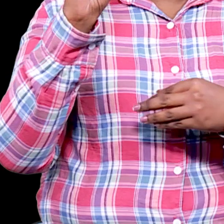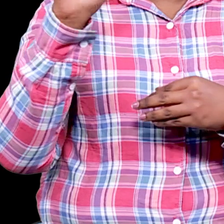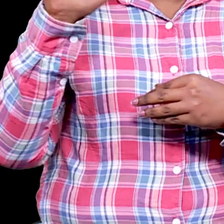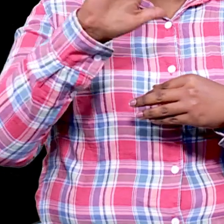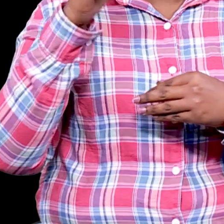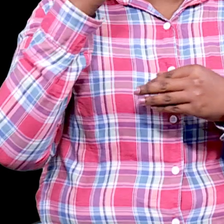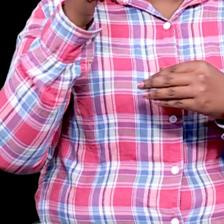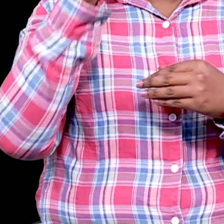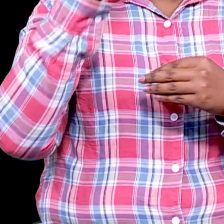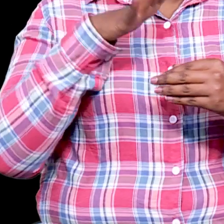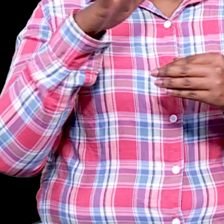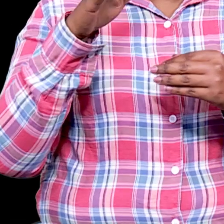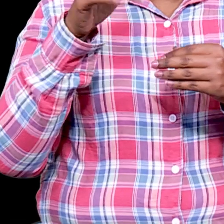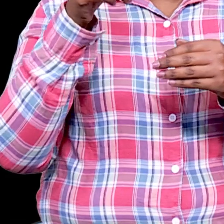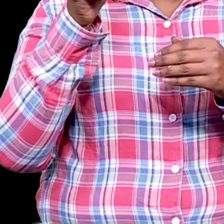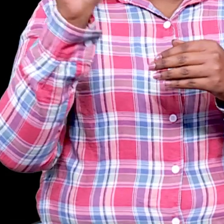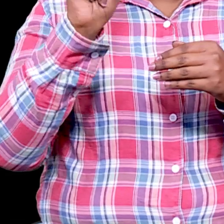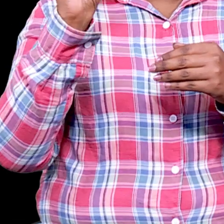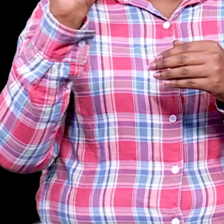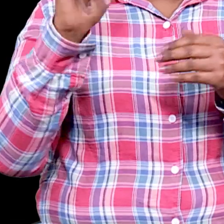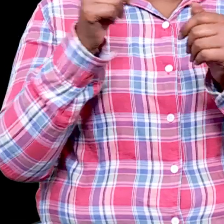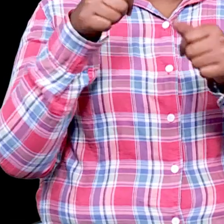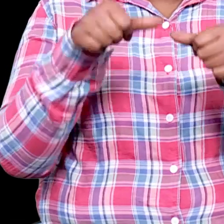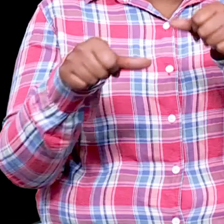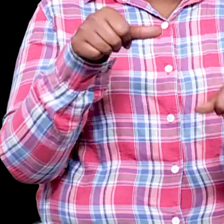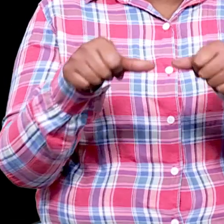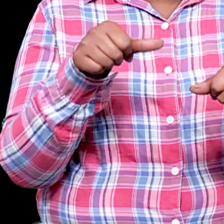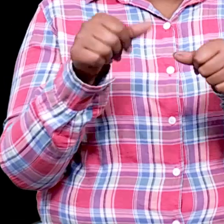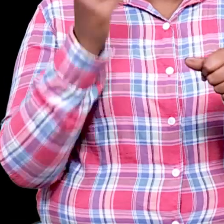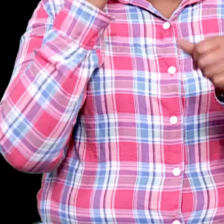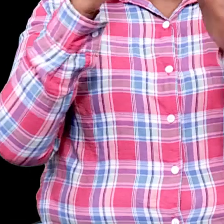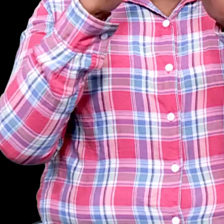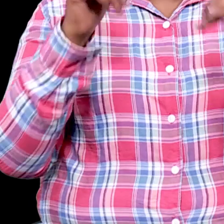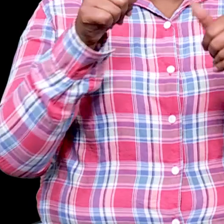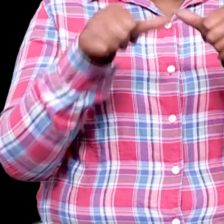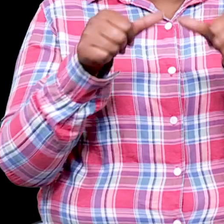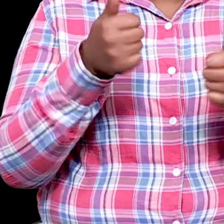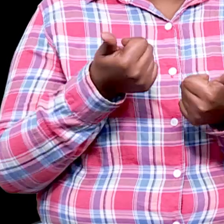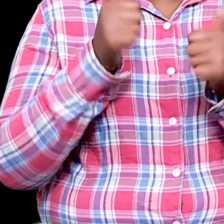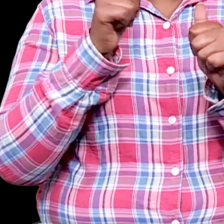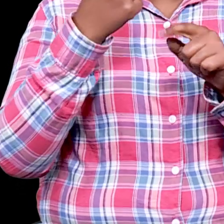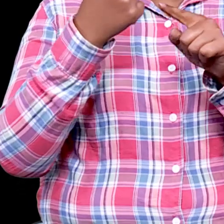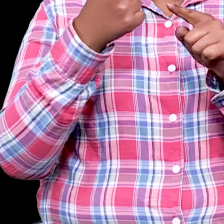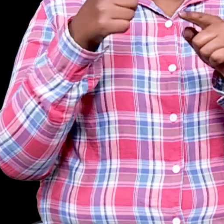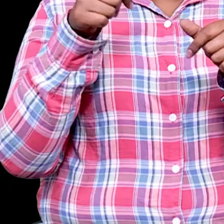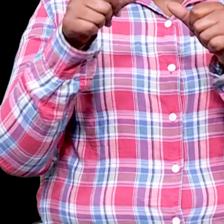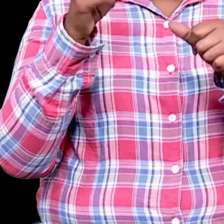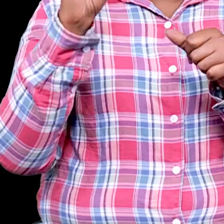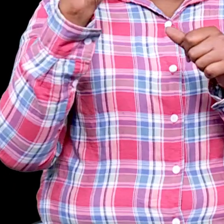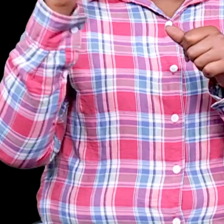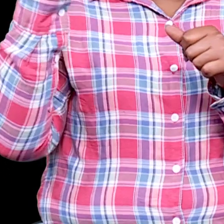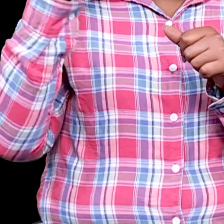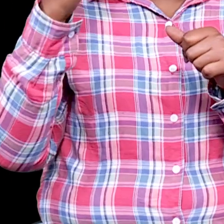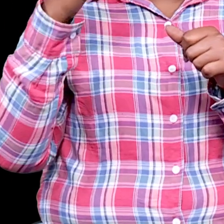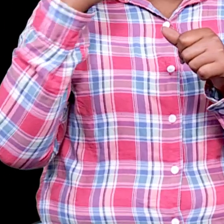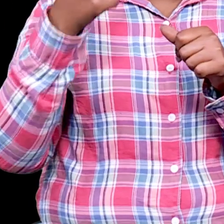ጸጋ ከአቶ ንብረት ጋር የኪራይ ውል ትዋዋልና መኖሪያ ቤቱን አስረክባው ተደላድሎ መኖር ይጀምራል። ተከራዩ አቶ ንብረት ግን